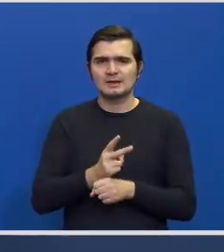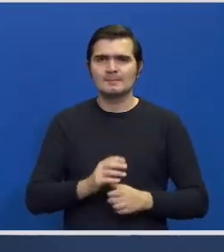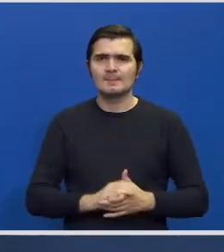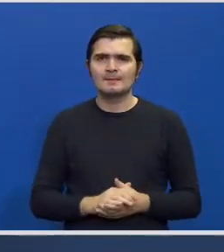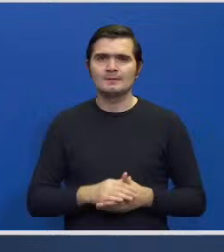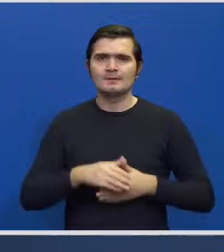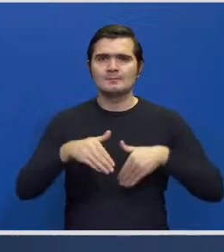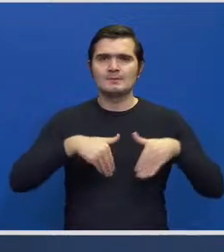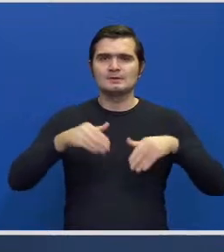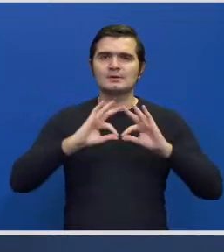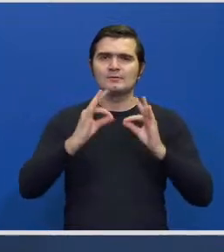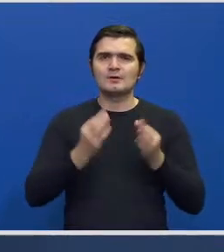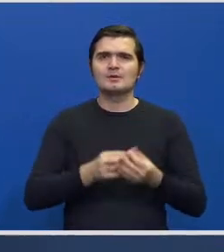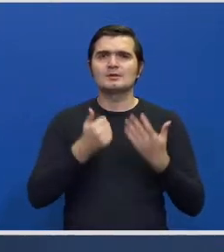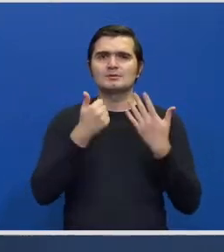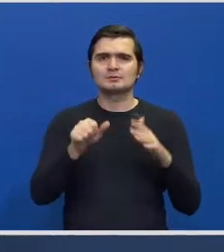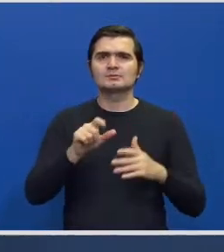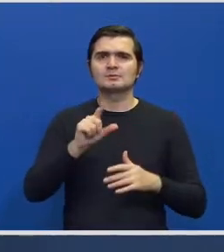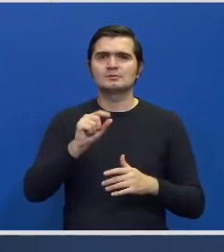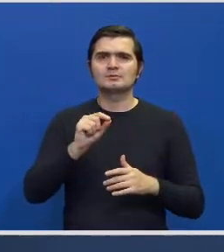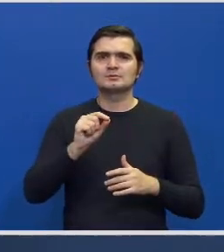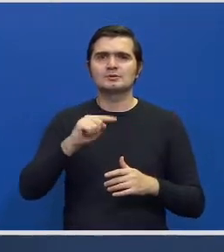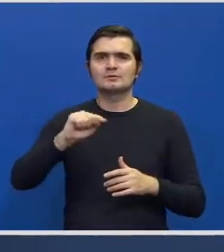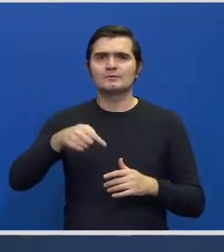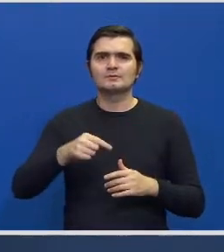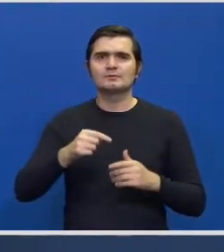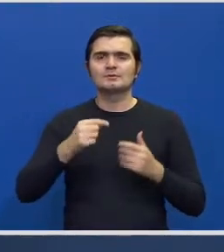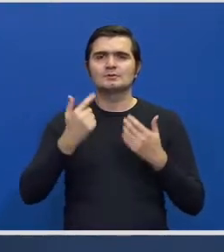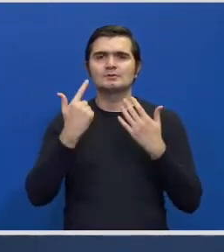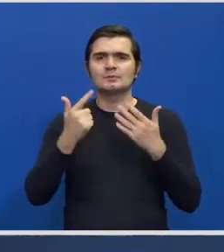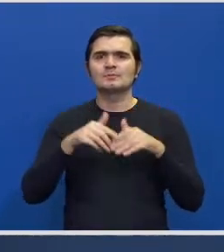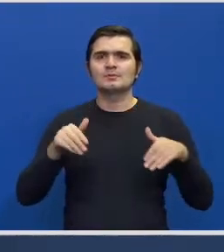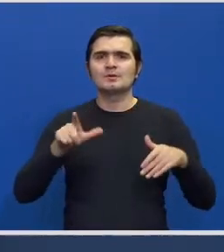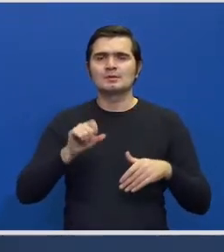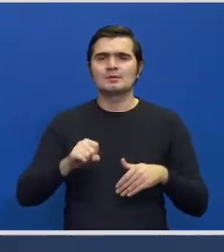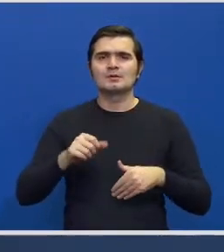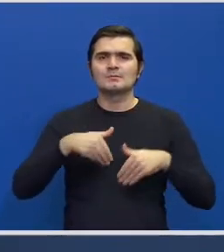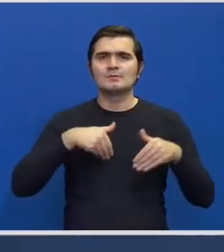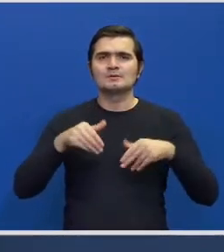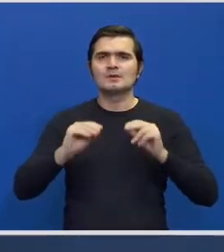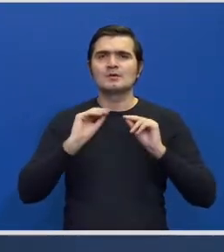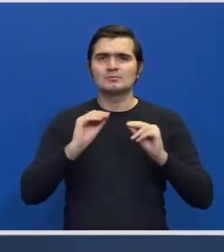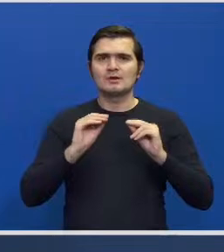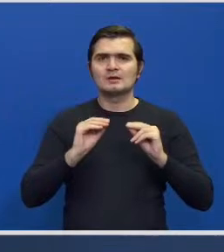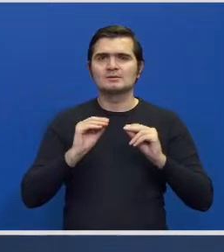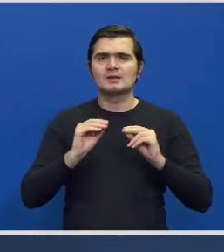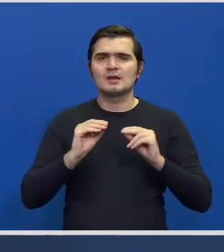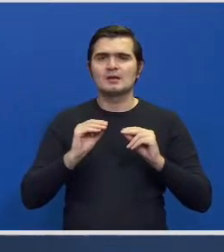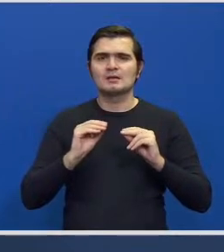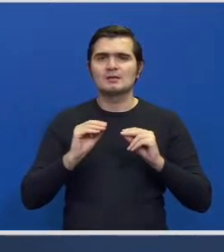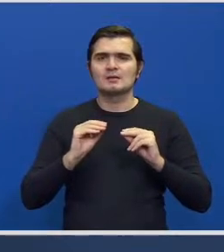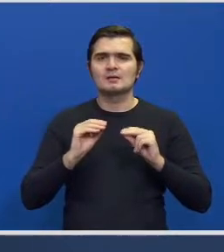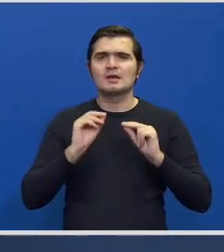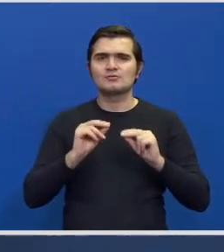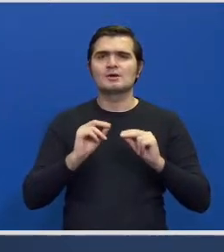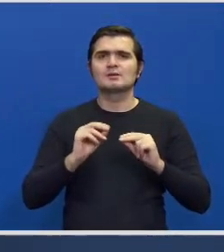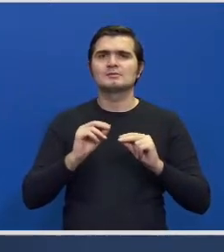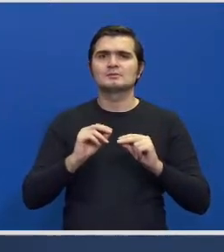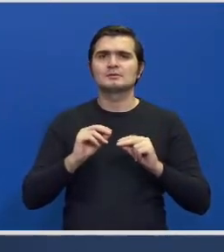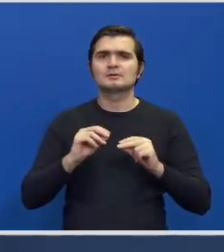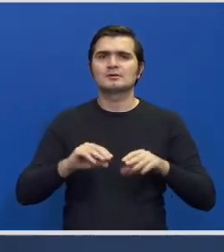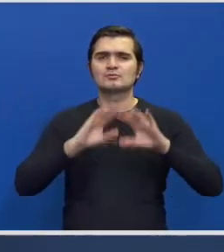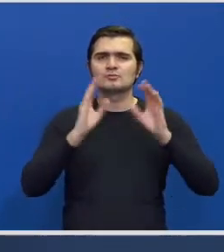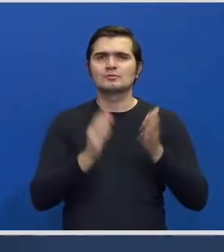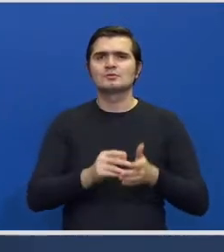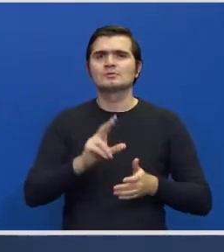naționale finanțate de la bugetul de stat, Ministerul Familiei, 620,7 milioane de lei, Ministerul Educației,